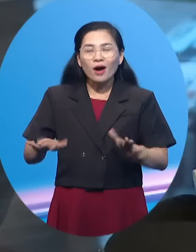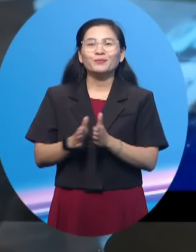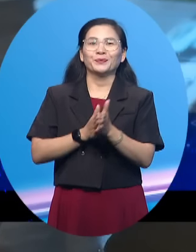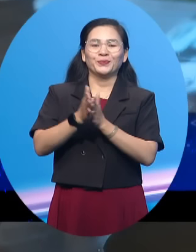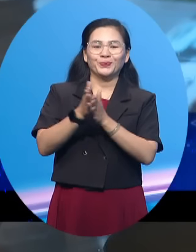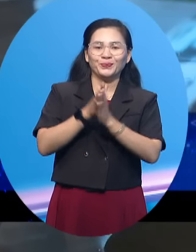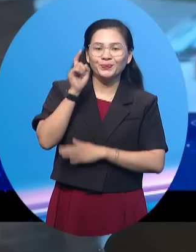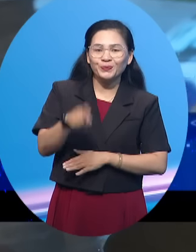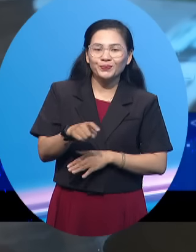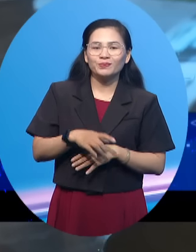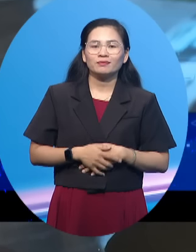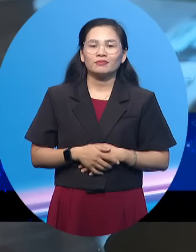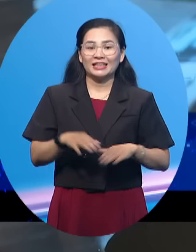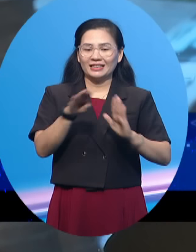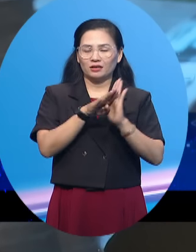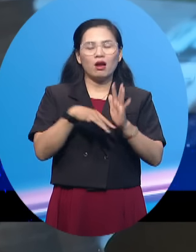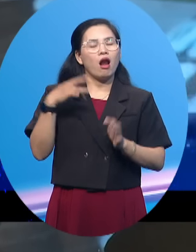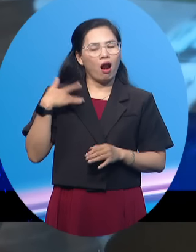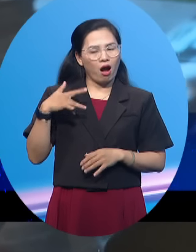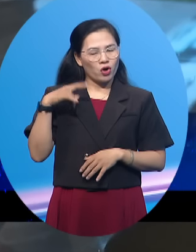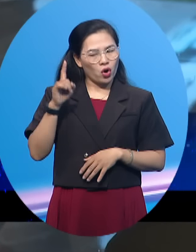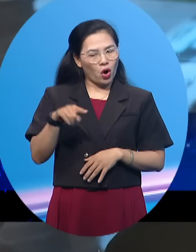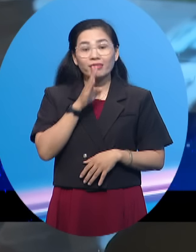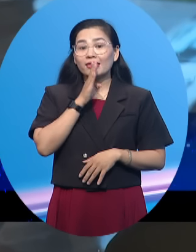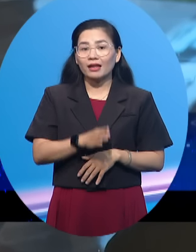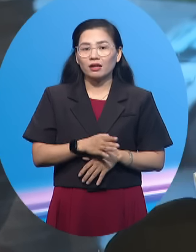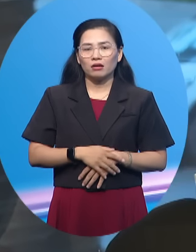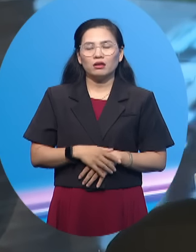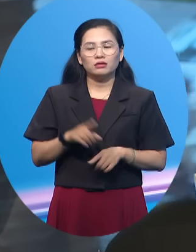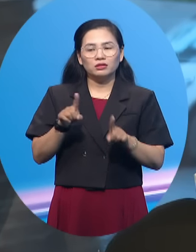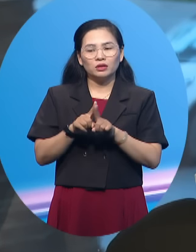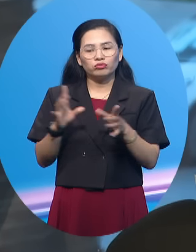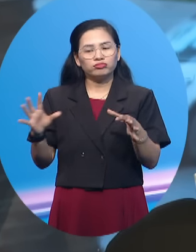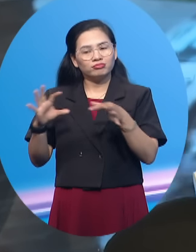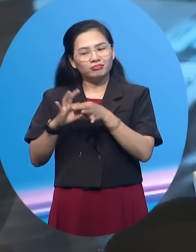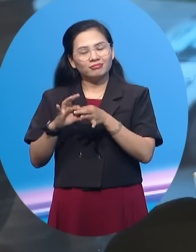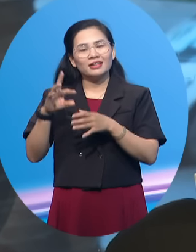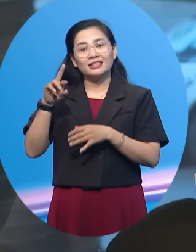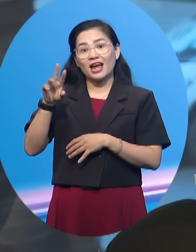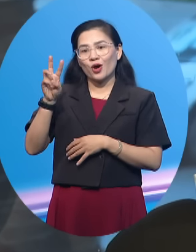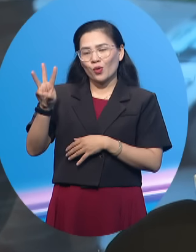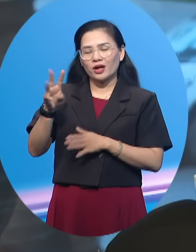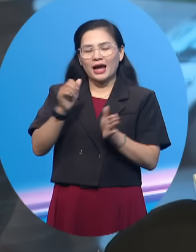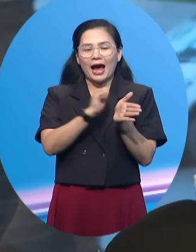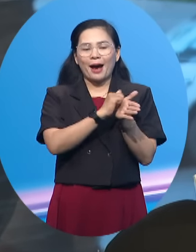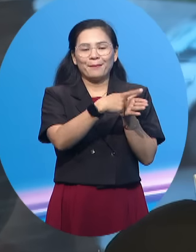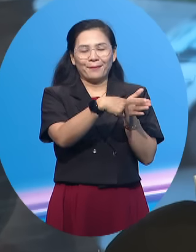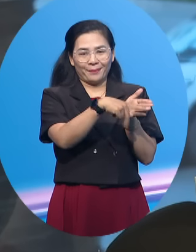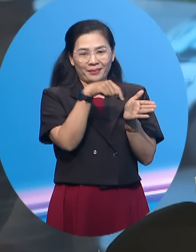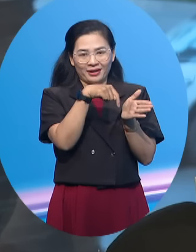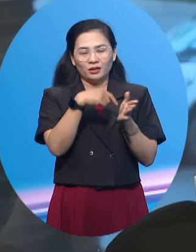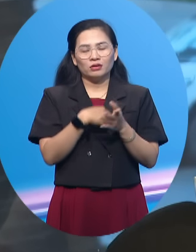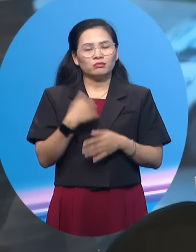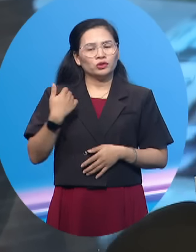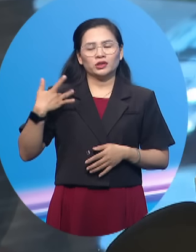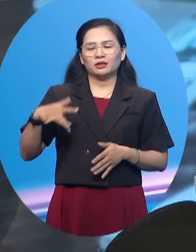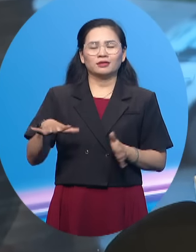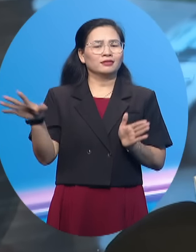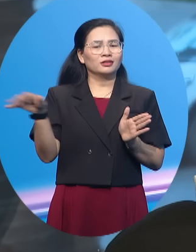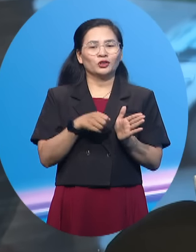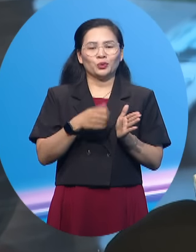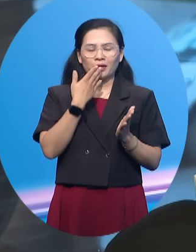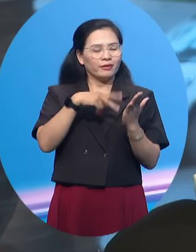cái chương trình này nó sẽ rất là hữu ích, và đặc biệt là những bên mà họ có tích hợp cái hệ thống reward ấy trên app thì đối với người dùng thì cảm thấy rất là thuận tiện, bởi vì có